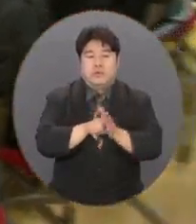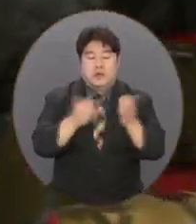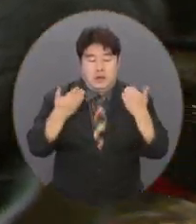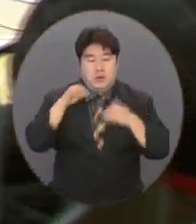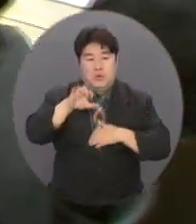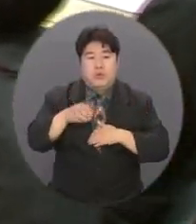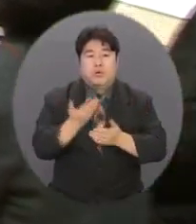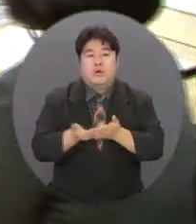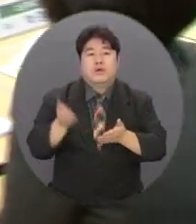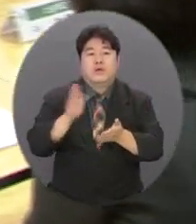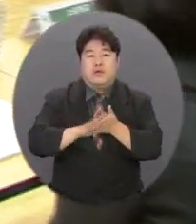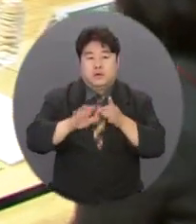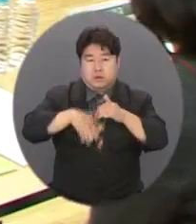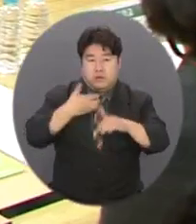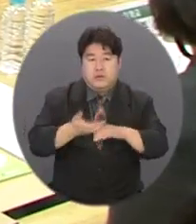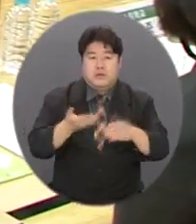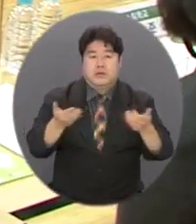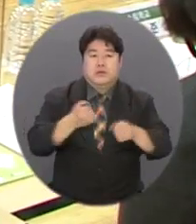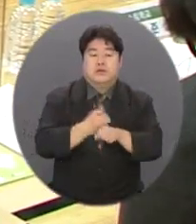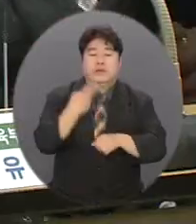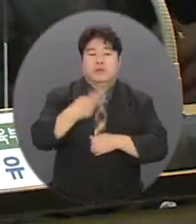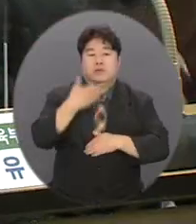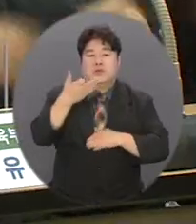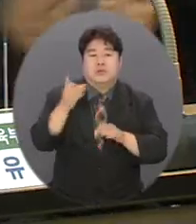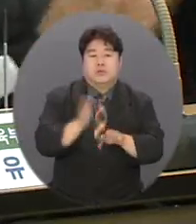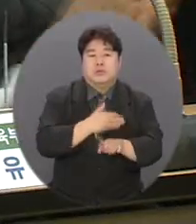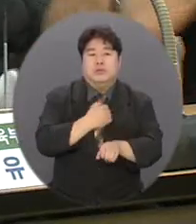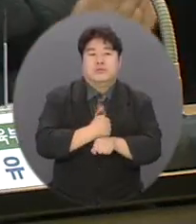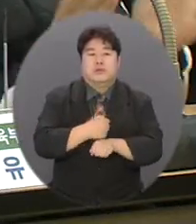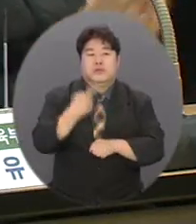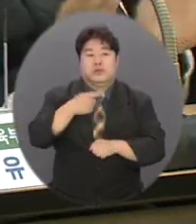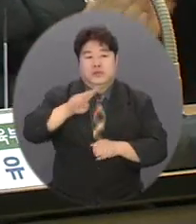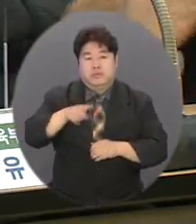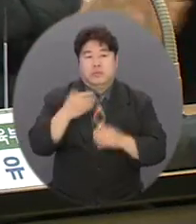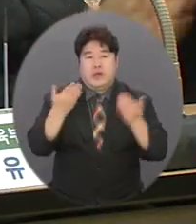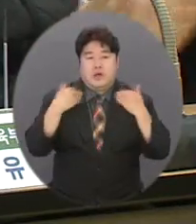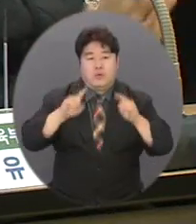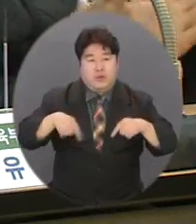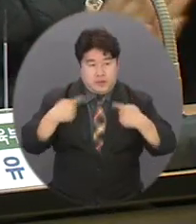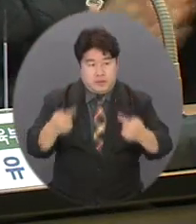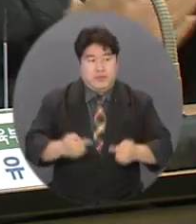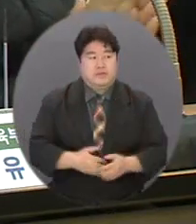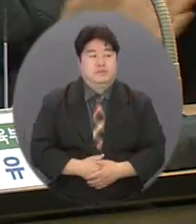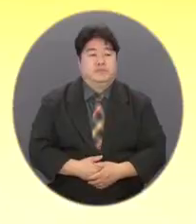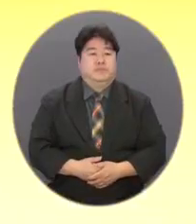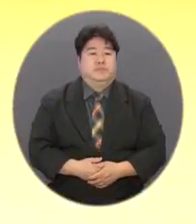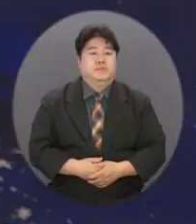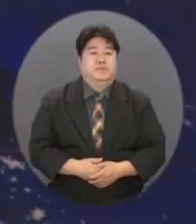역신 사업에는 지난 2019년 부터 1200여 개 학교가 참여했습니다